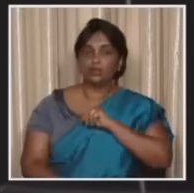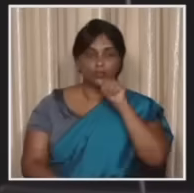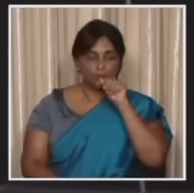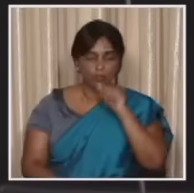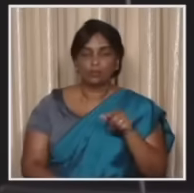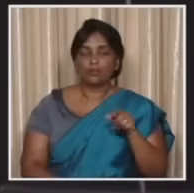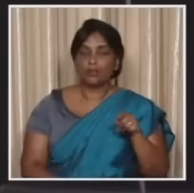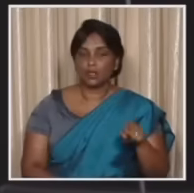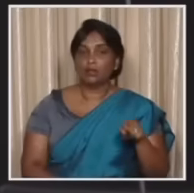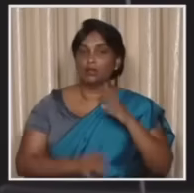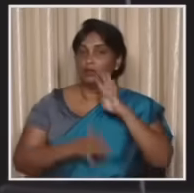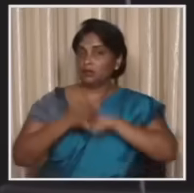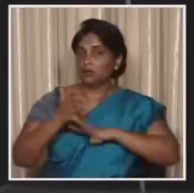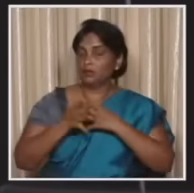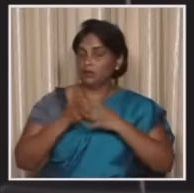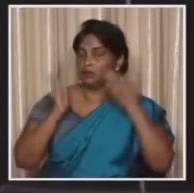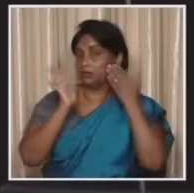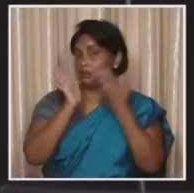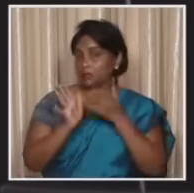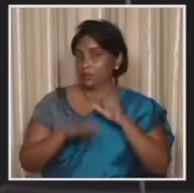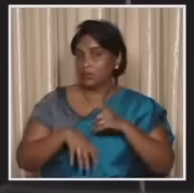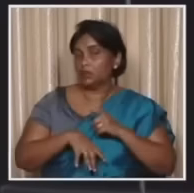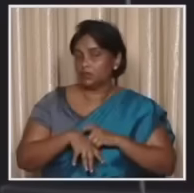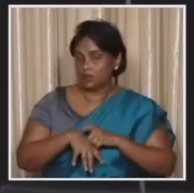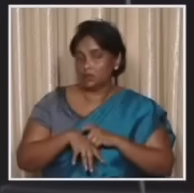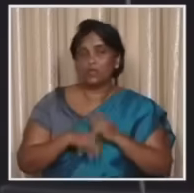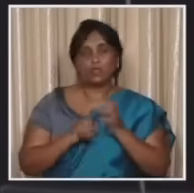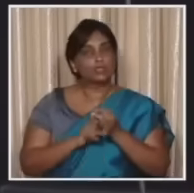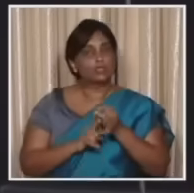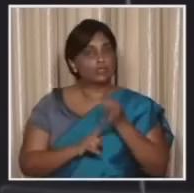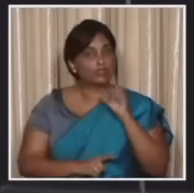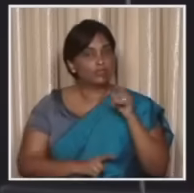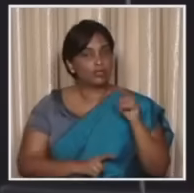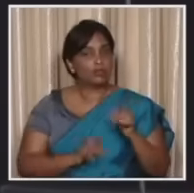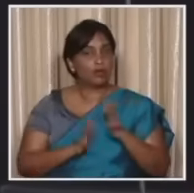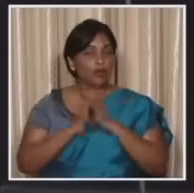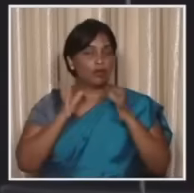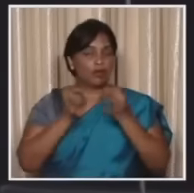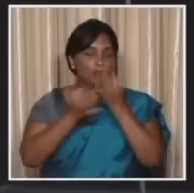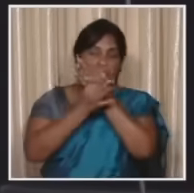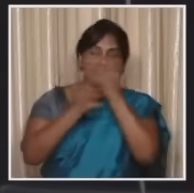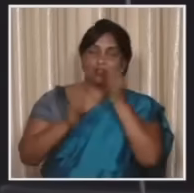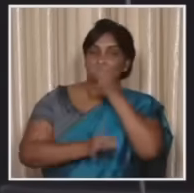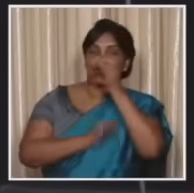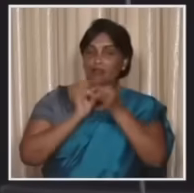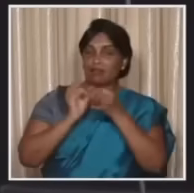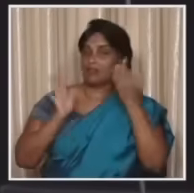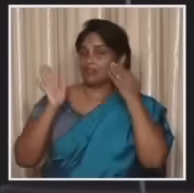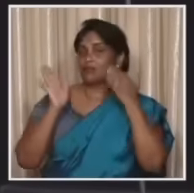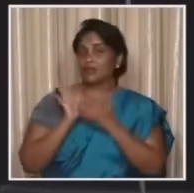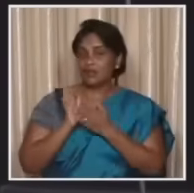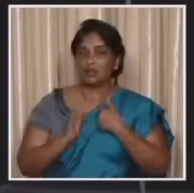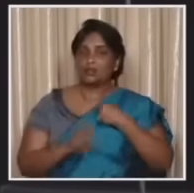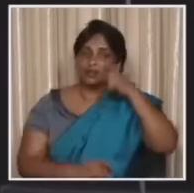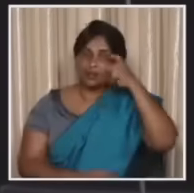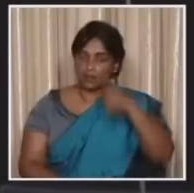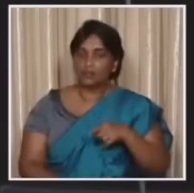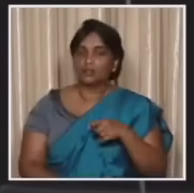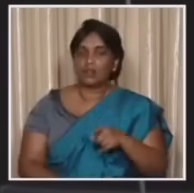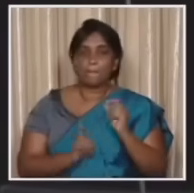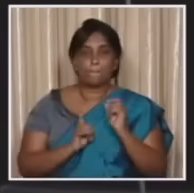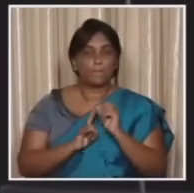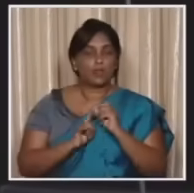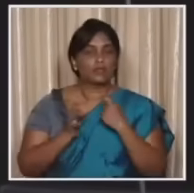වශයෙන්ම මේ අයවැය ඉදිරිපත් කරන වෙලාවේදී ජනාධිපතිතුමා ලොකු සුරංගනා ලෝකයකට මෙතන එක් කරන් ගියා. මම දැක්කා